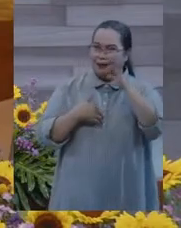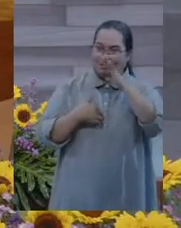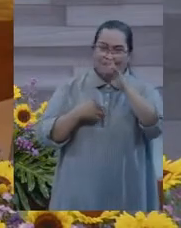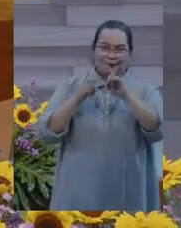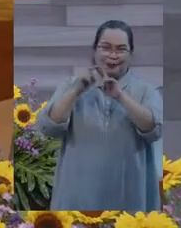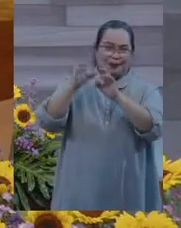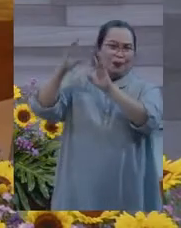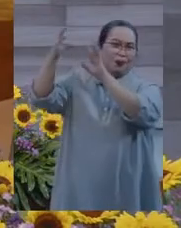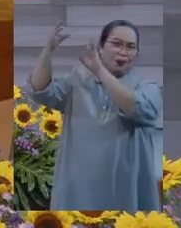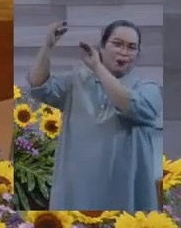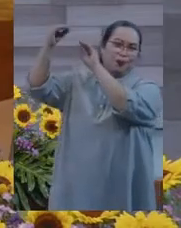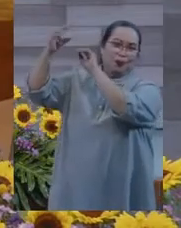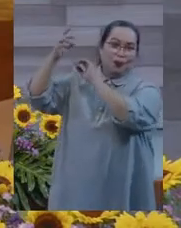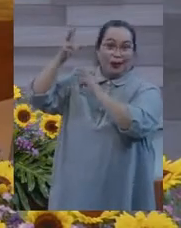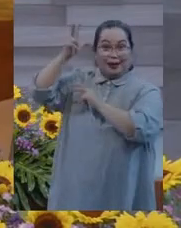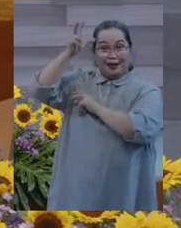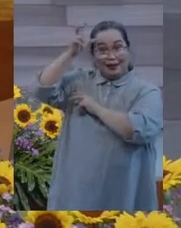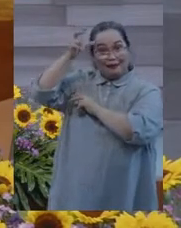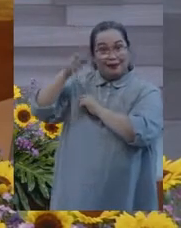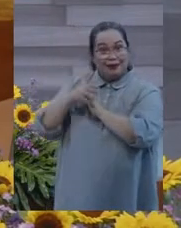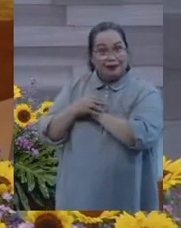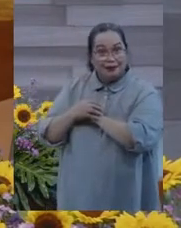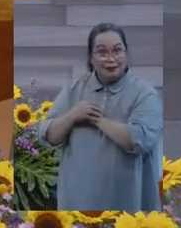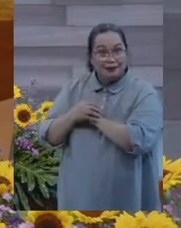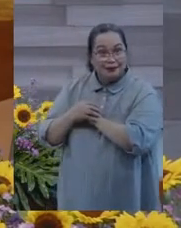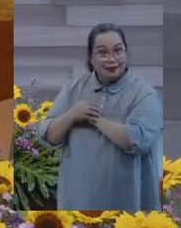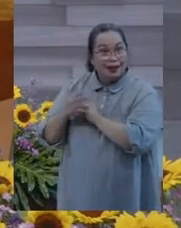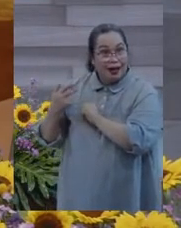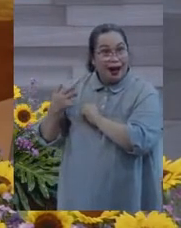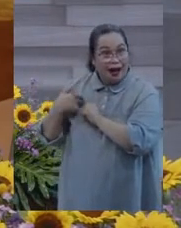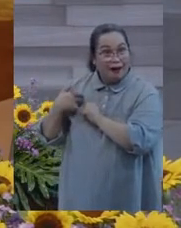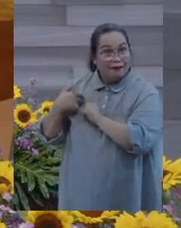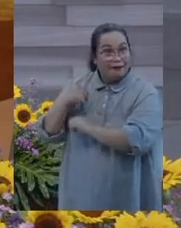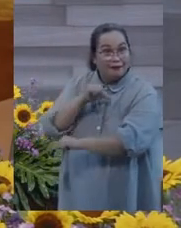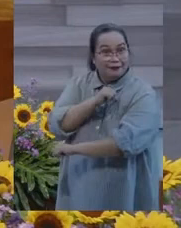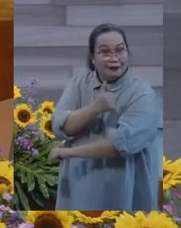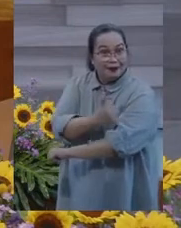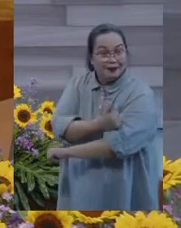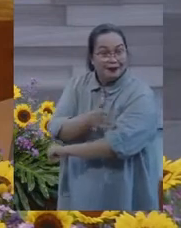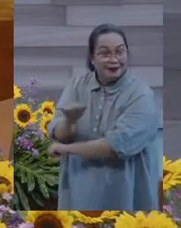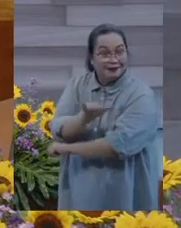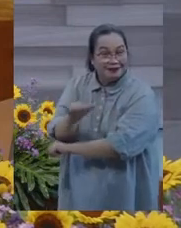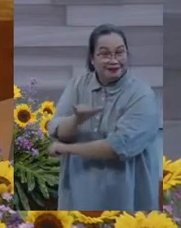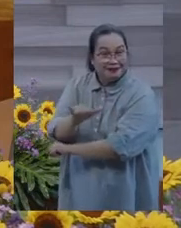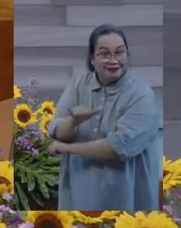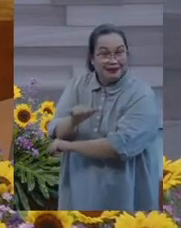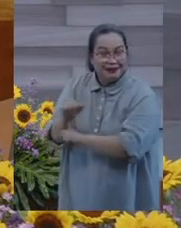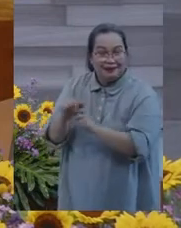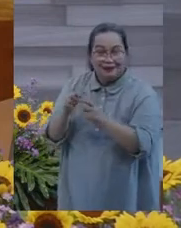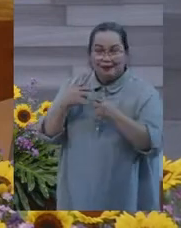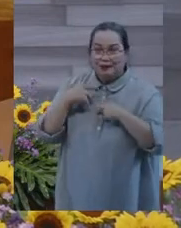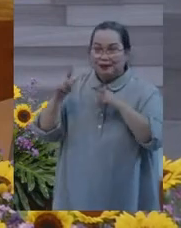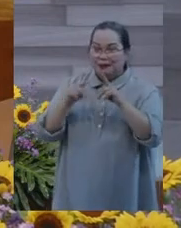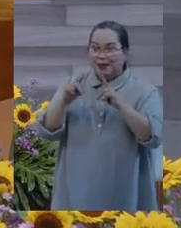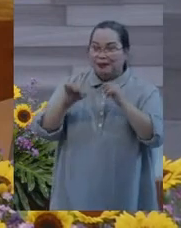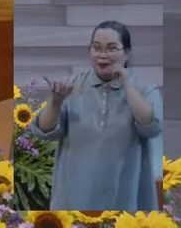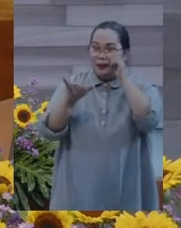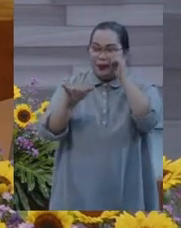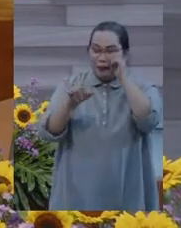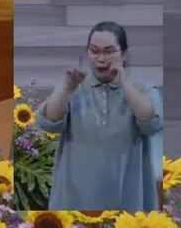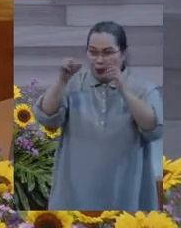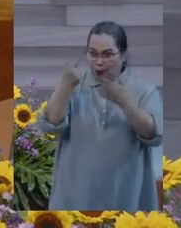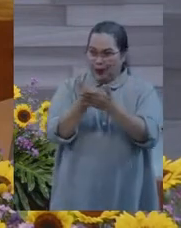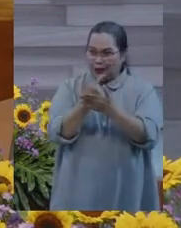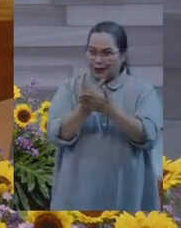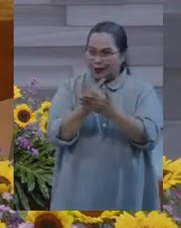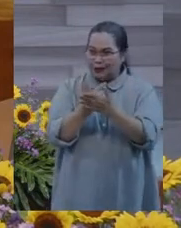diretso nakikipag-usap sa mga demonyo, akala nila sila ay mayroong kapangyarihan na ganun. Ito yung mga taong mayroong isang